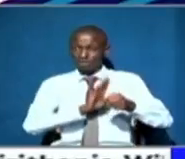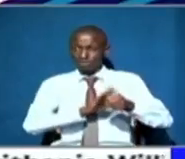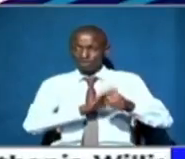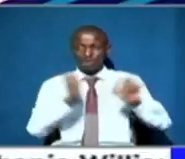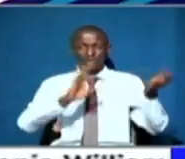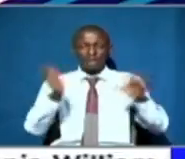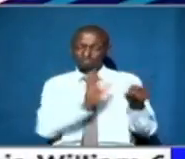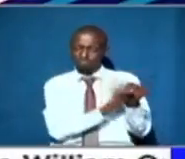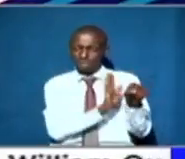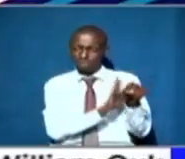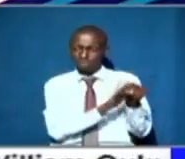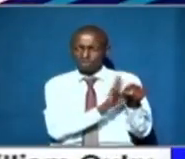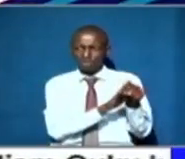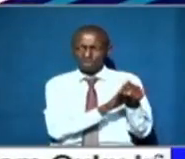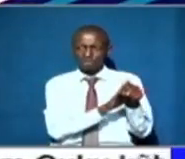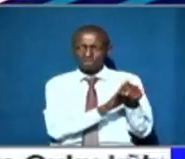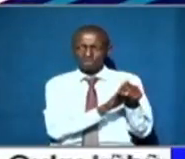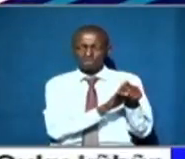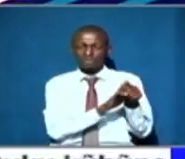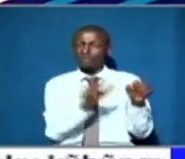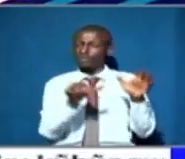microphone itwikite thunene muno ya kanitha